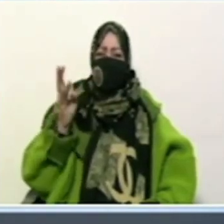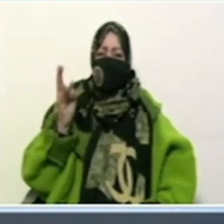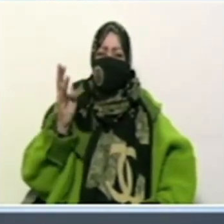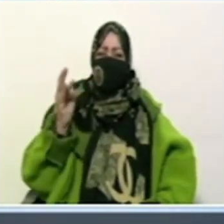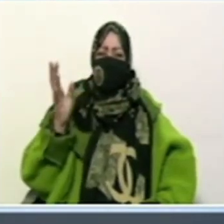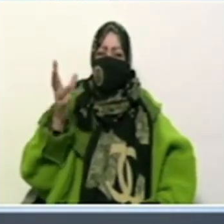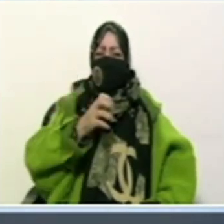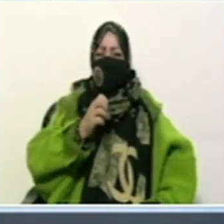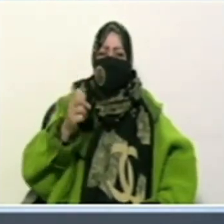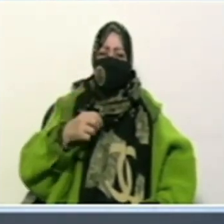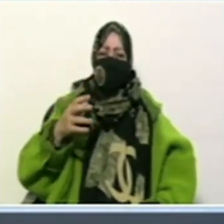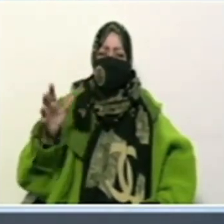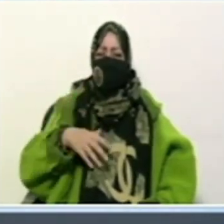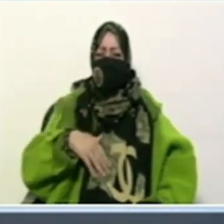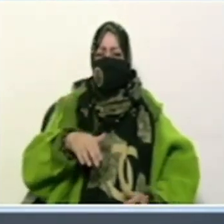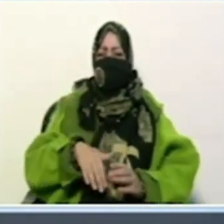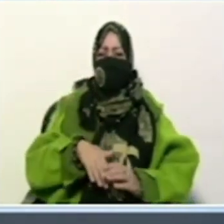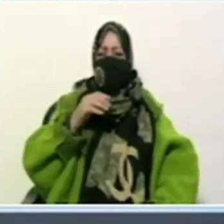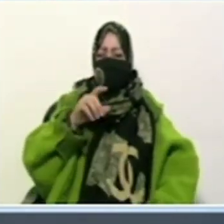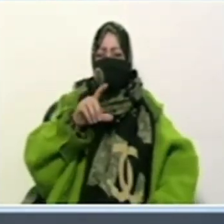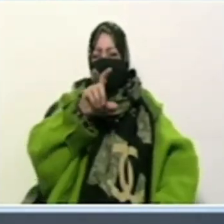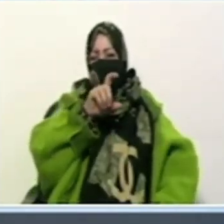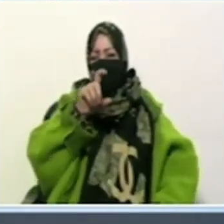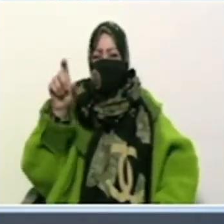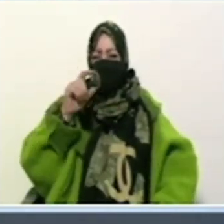واتبعوا يعني